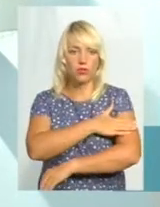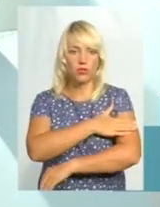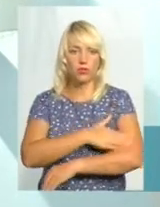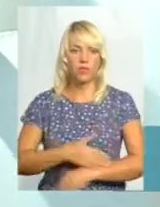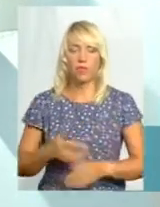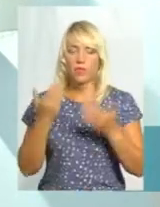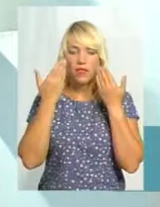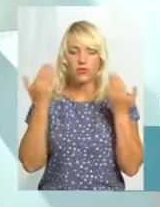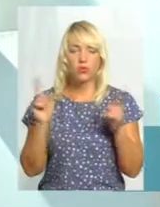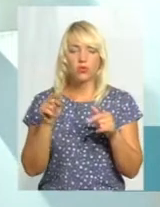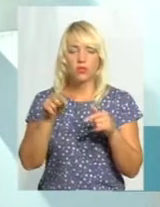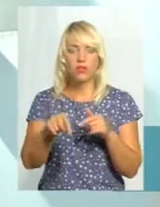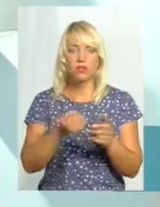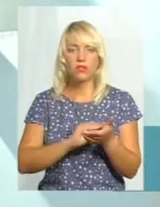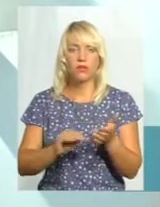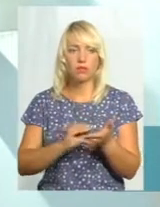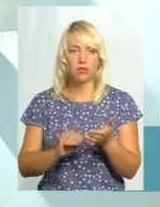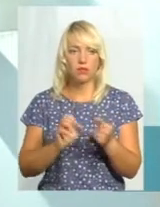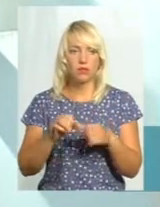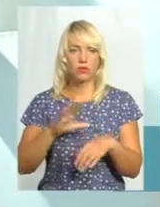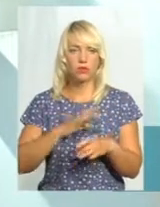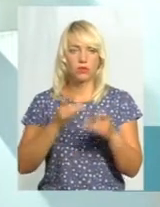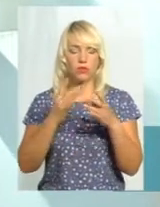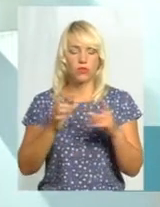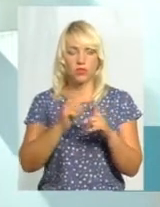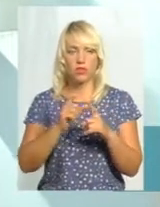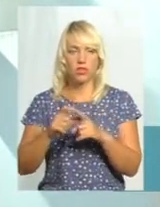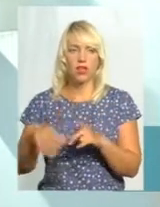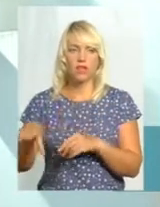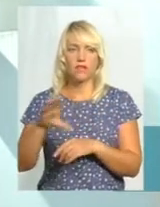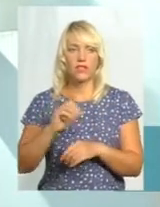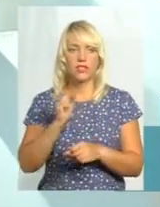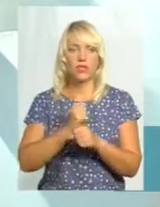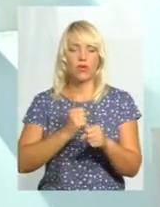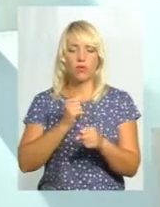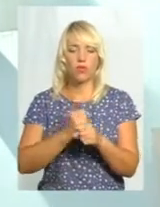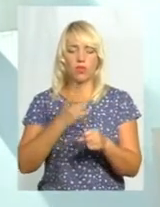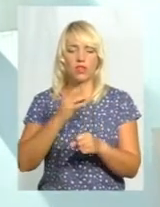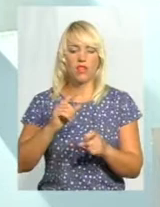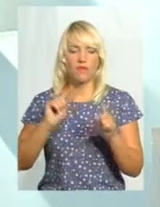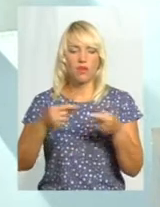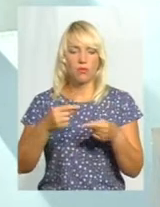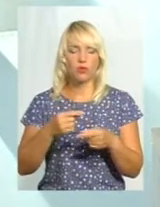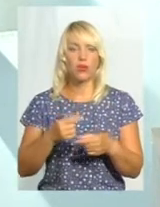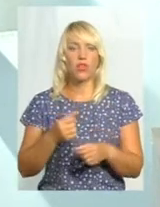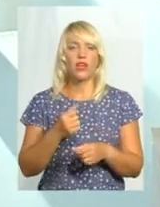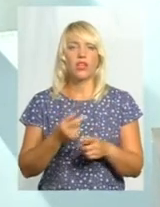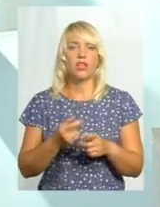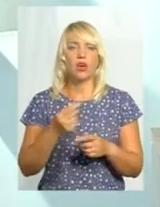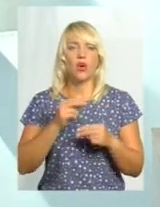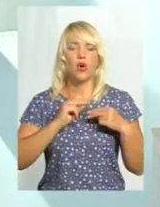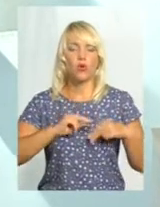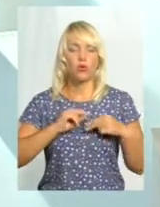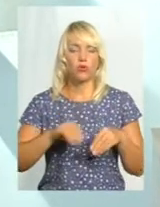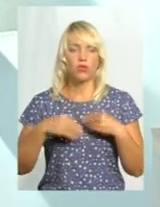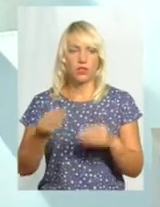Невідомо, що там написано. Може бути дуже проста фраза, всі роботи на вимогу роботодавця. Або роботодавець не зобов'язаний вам